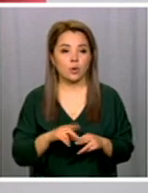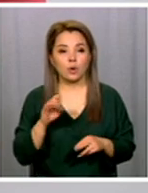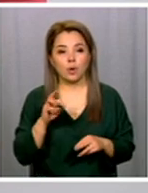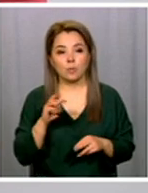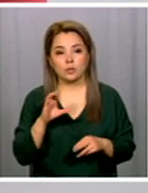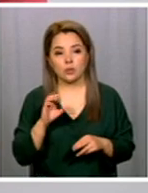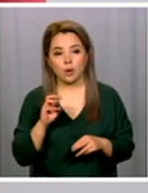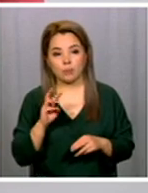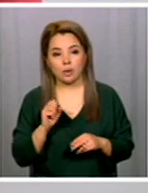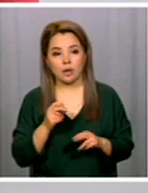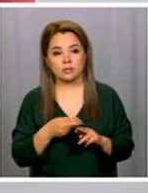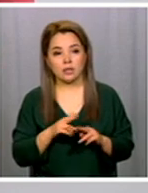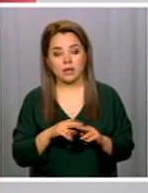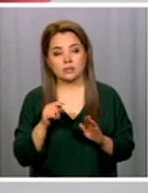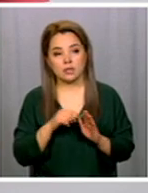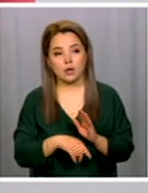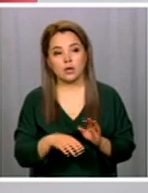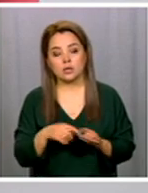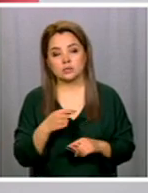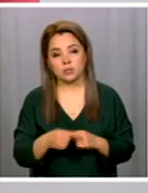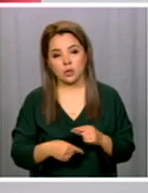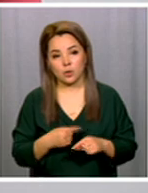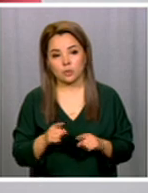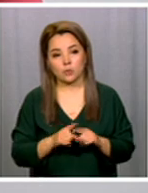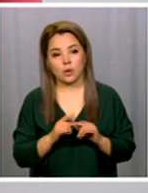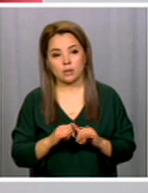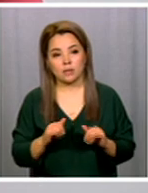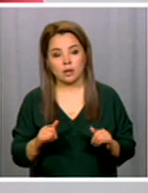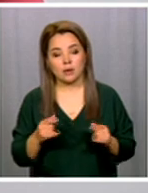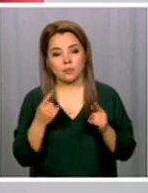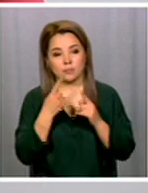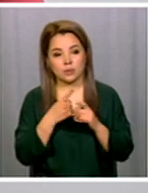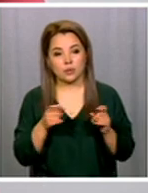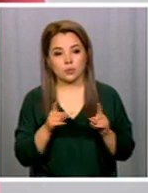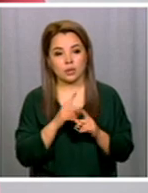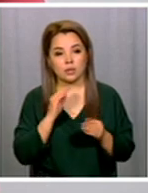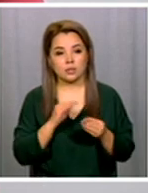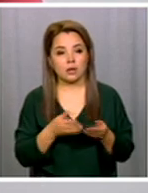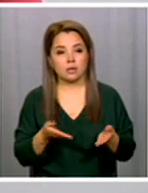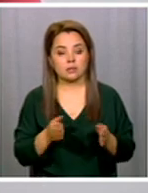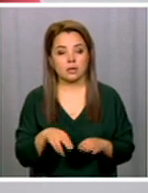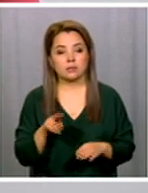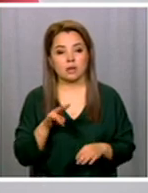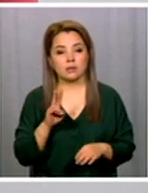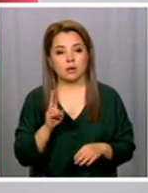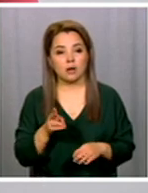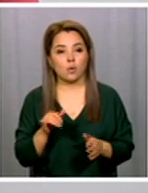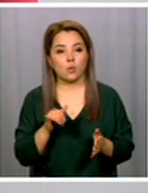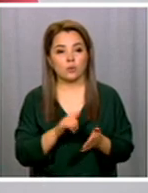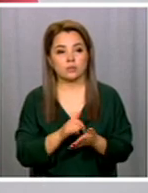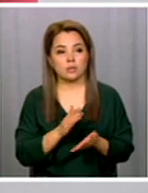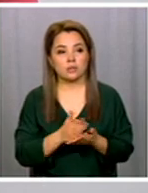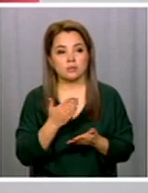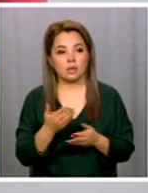хромосоманың ішінде тұқым қуалау ақпаратын сақтап отыратын ДНК орналасқан. Олай болса,